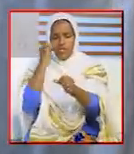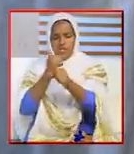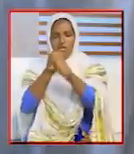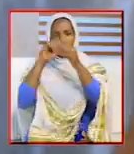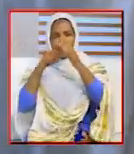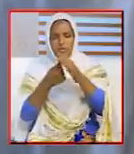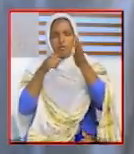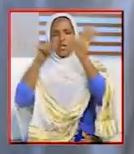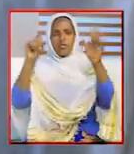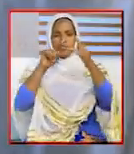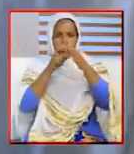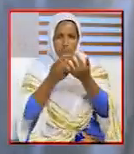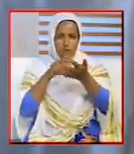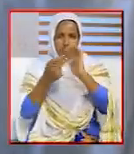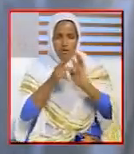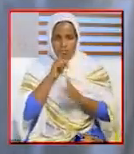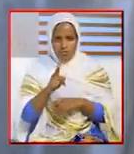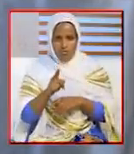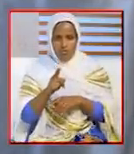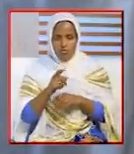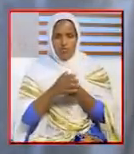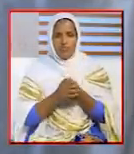መስራት ይጀምራል፣ መገለጽ ይጀምራል።